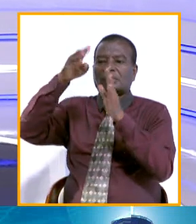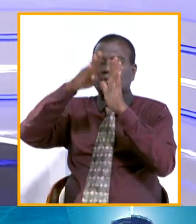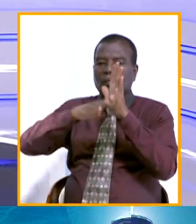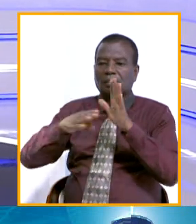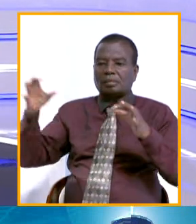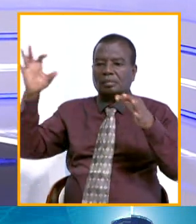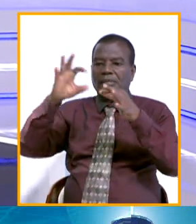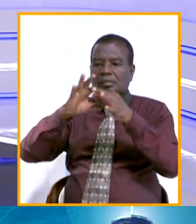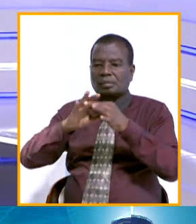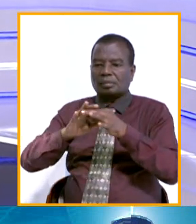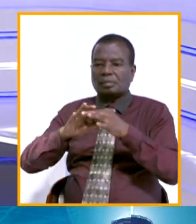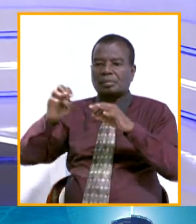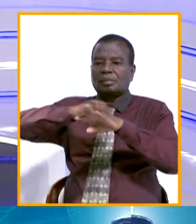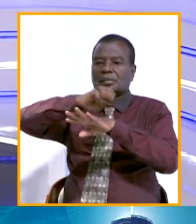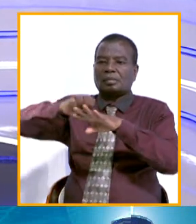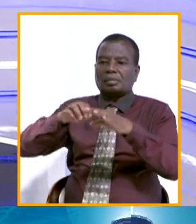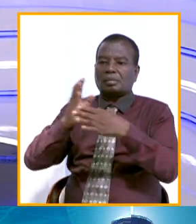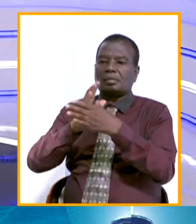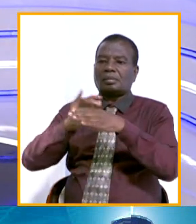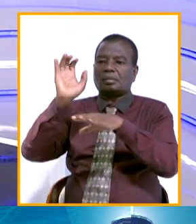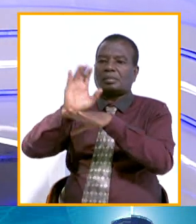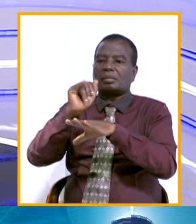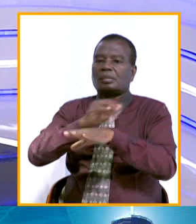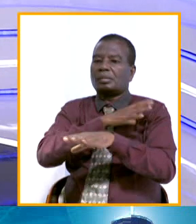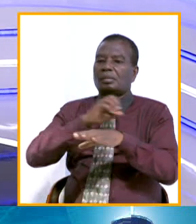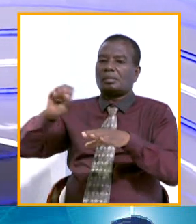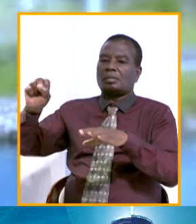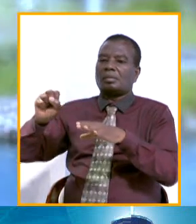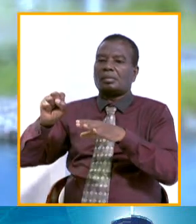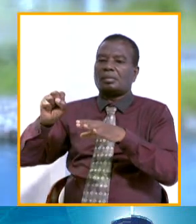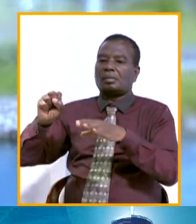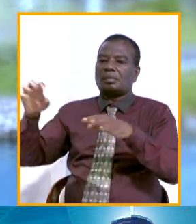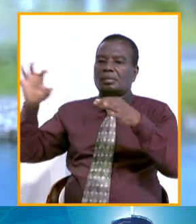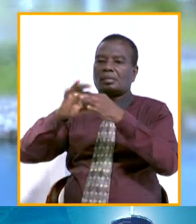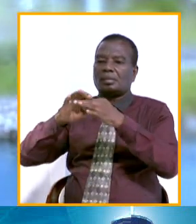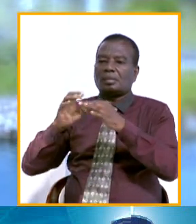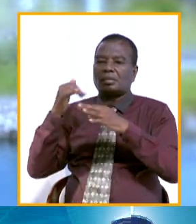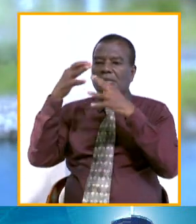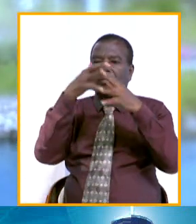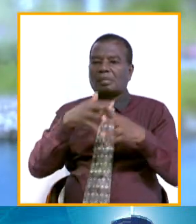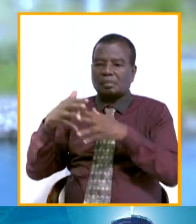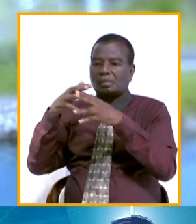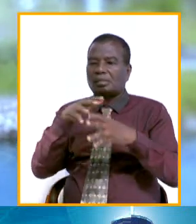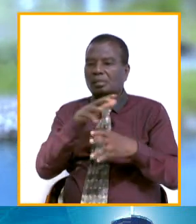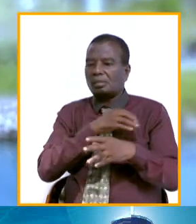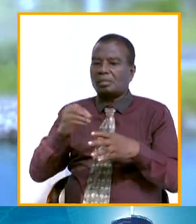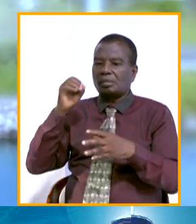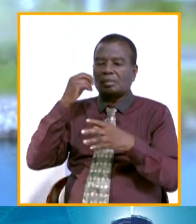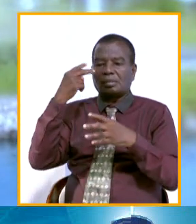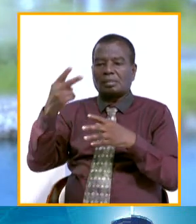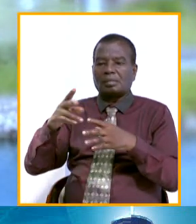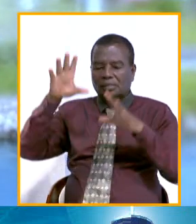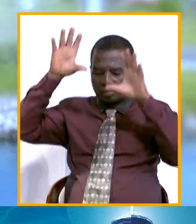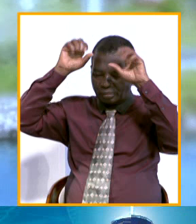des partenariats engagés entre la Côte d'Ivoire et ses partenaires américains. Des partenariats scellés conformément à la vision